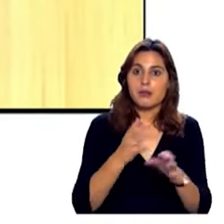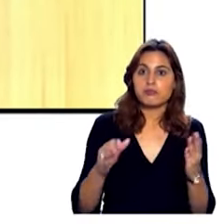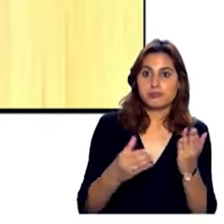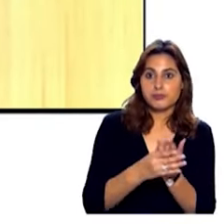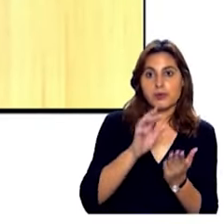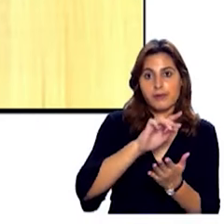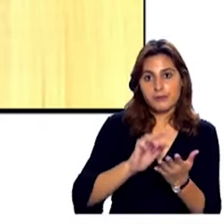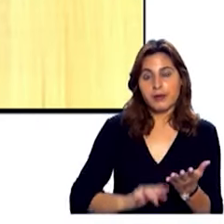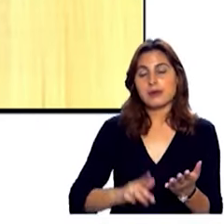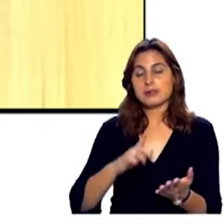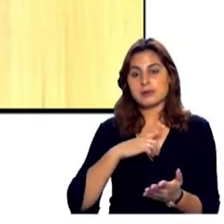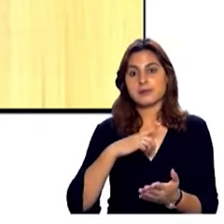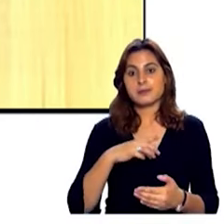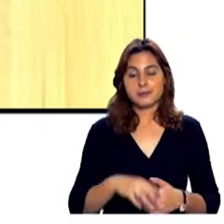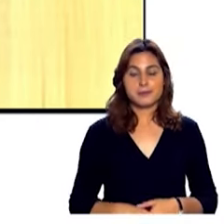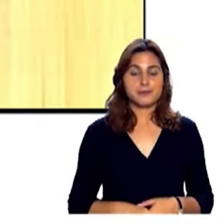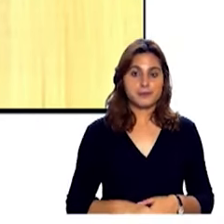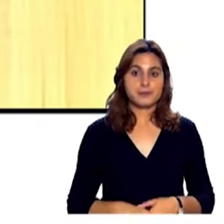affermazioni